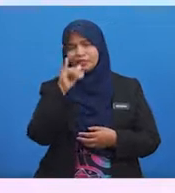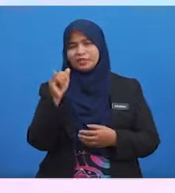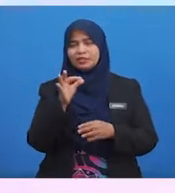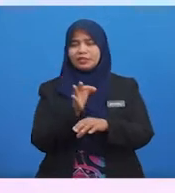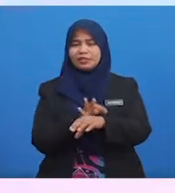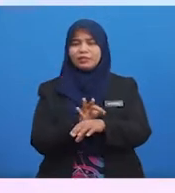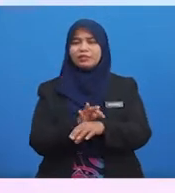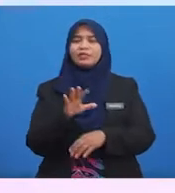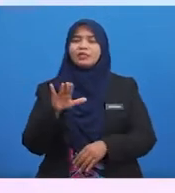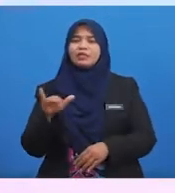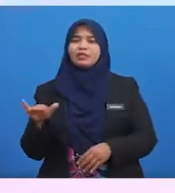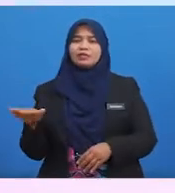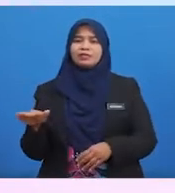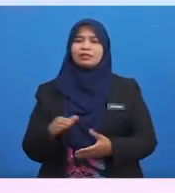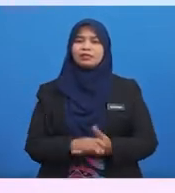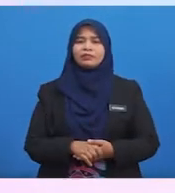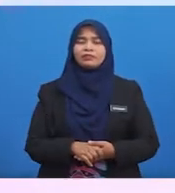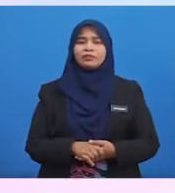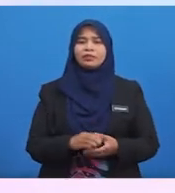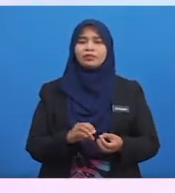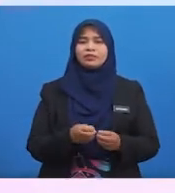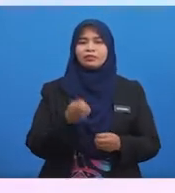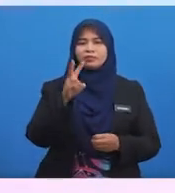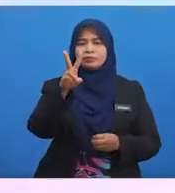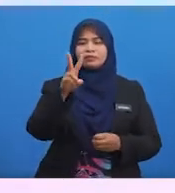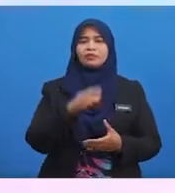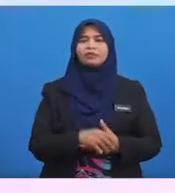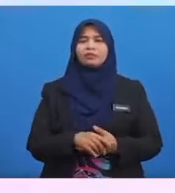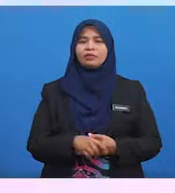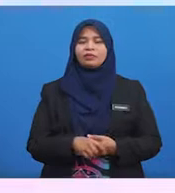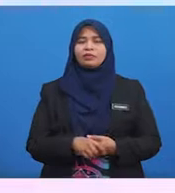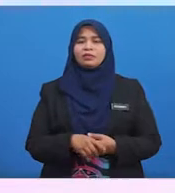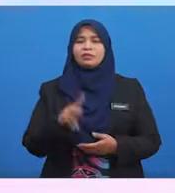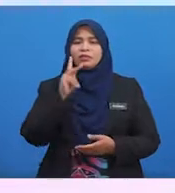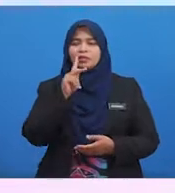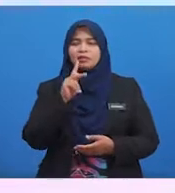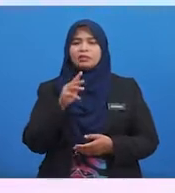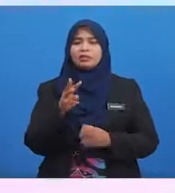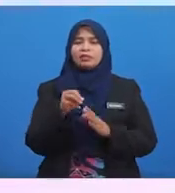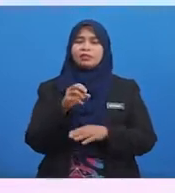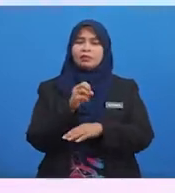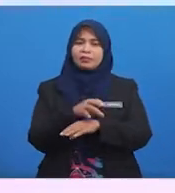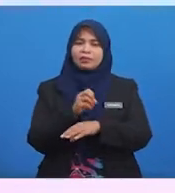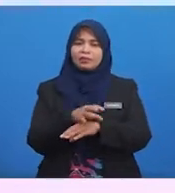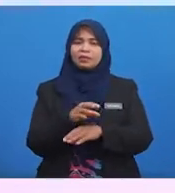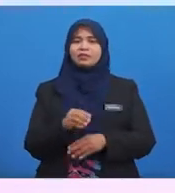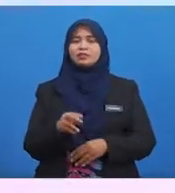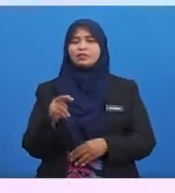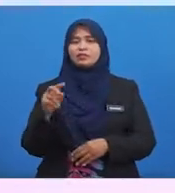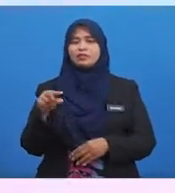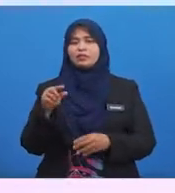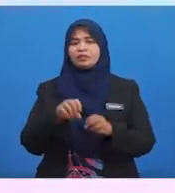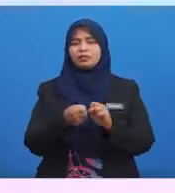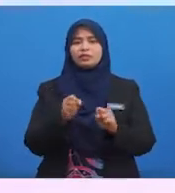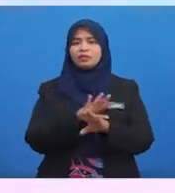adik situasi kedua Kakak menasihati e-supplier tidak